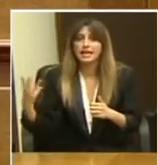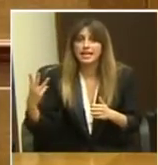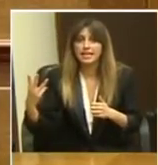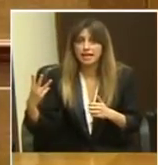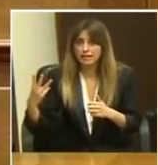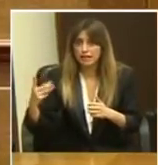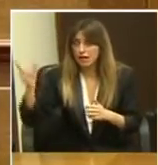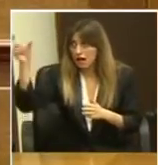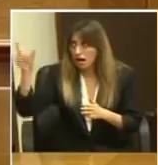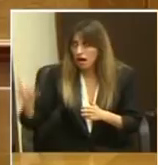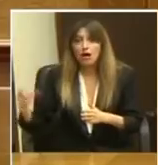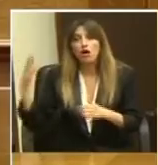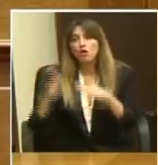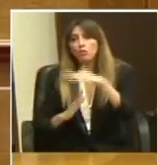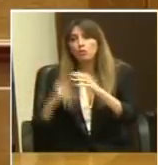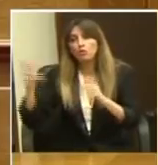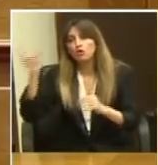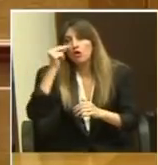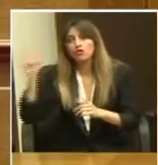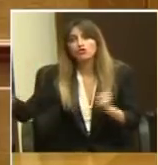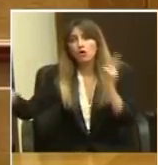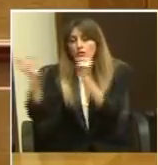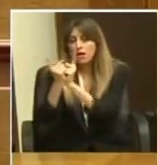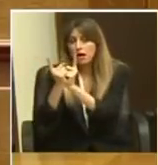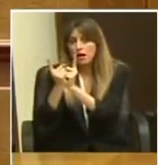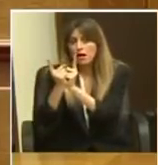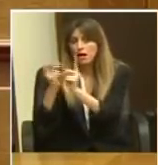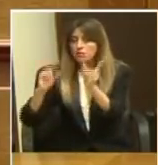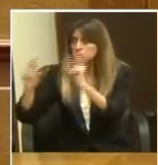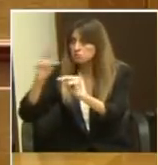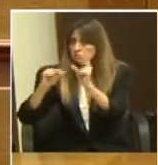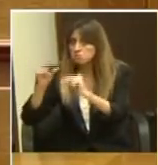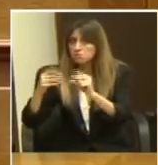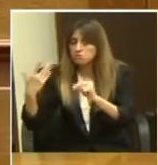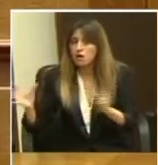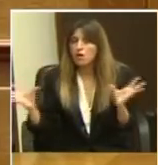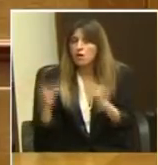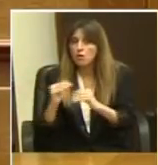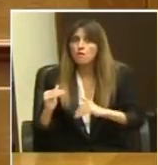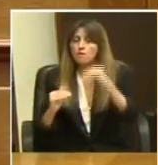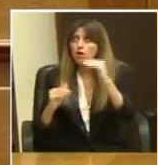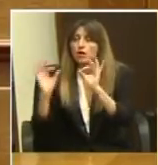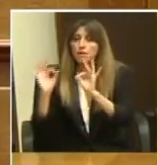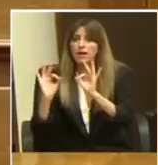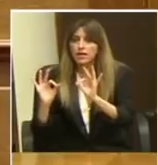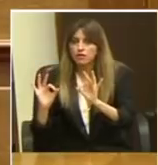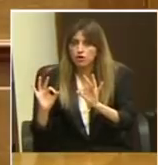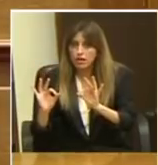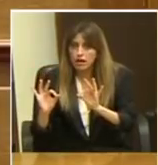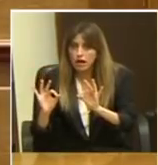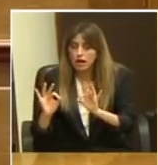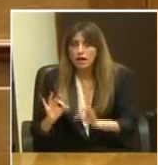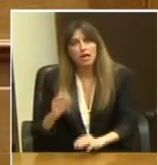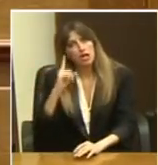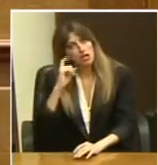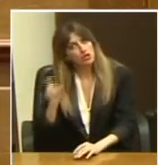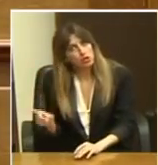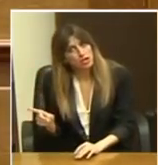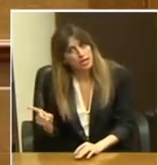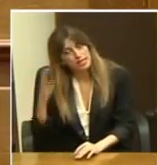Γλυκόροφ για το όνομα Σλαβική Δημοκρατία της Μακεδονίας. Με το Μακεδονία ως γραφικός προσδιορισμός και το Σλαβική ως